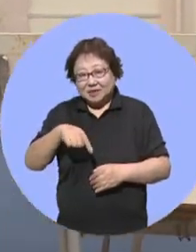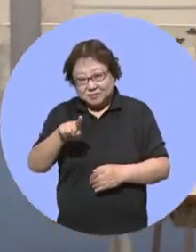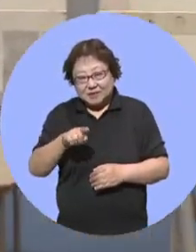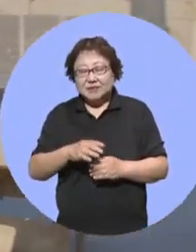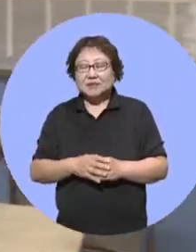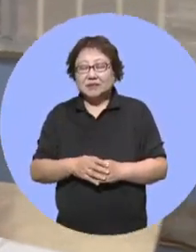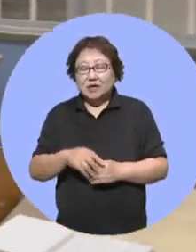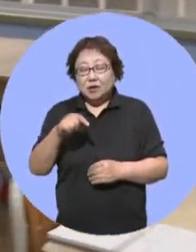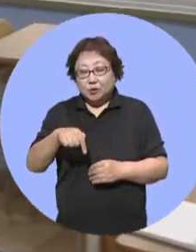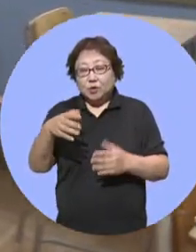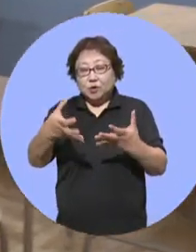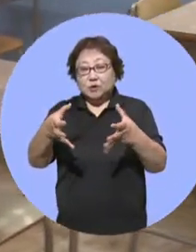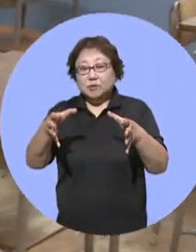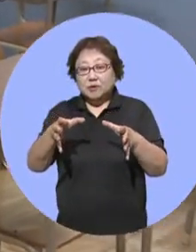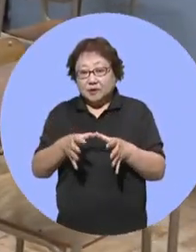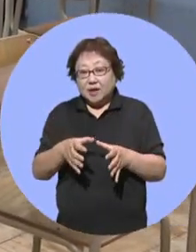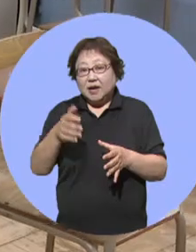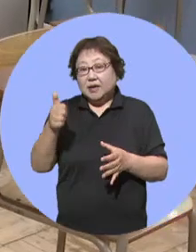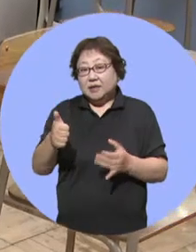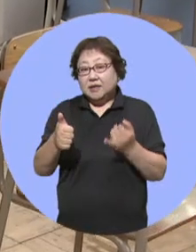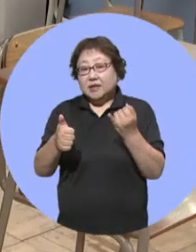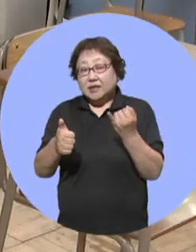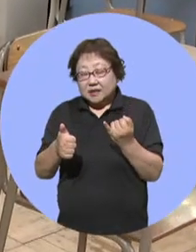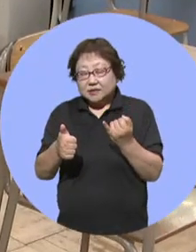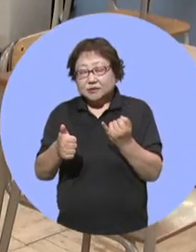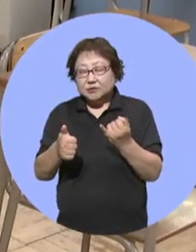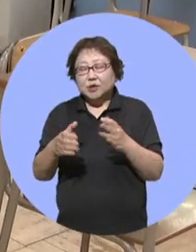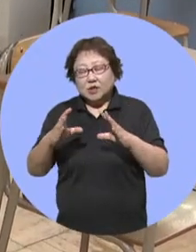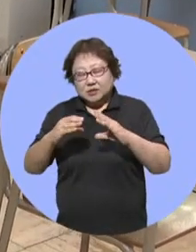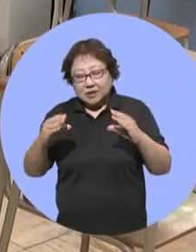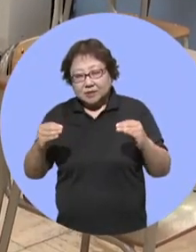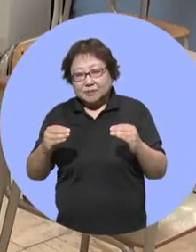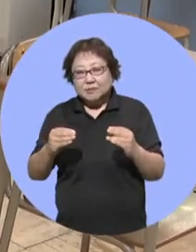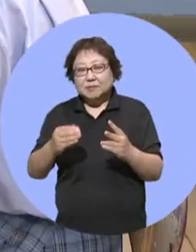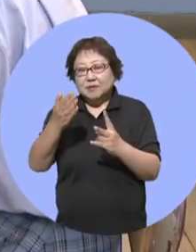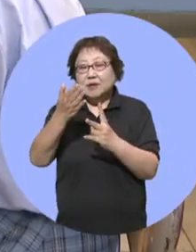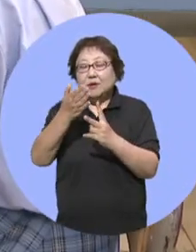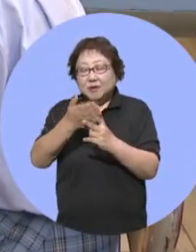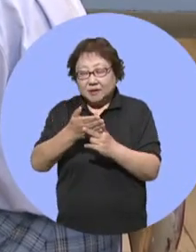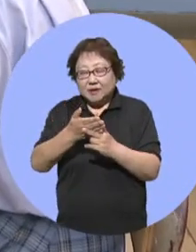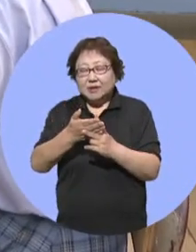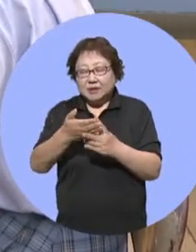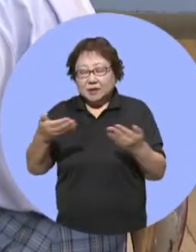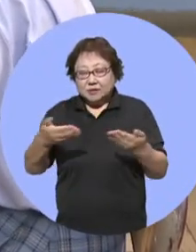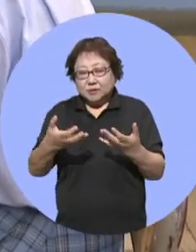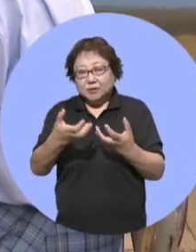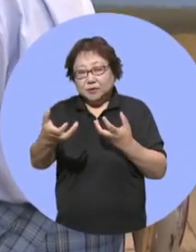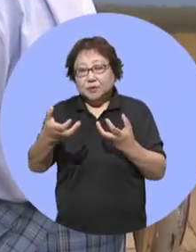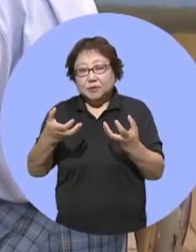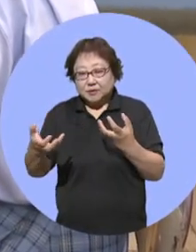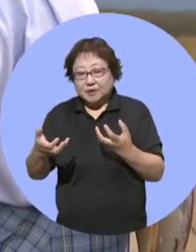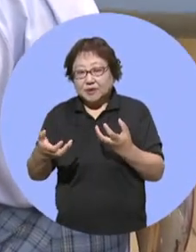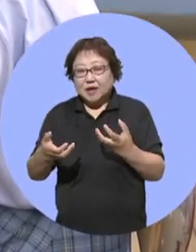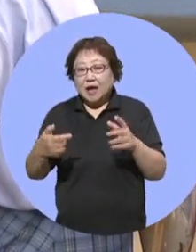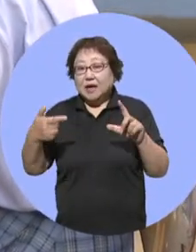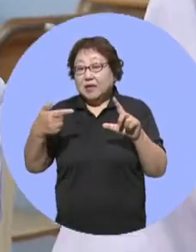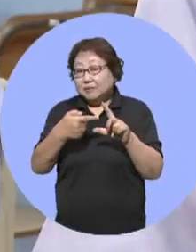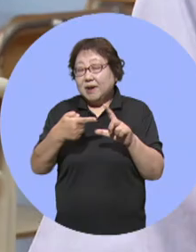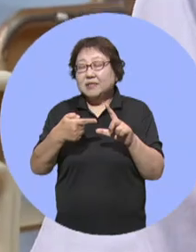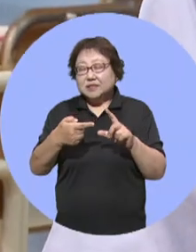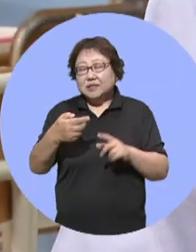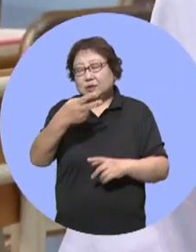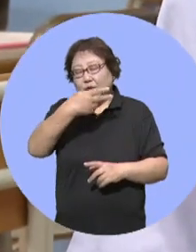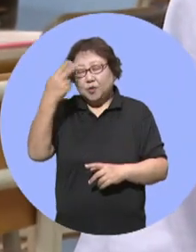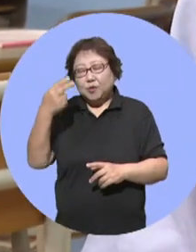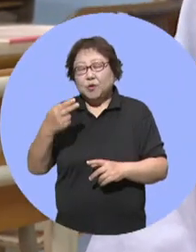こちらのグループでは、性別役割分業というテーマ課題を立て、今市高校の大岡校長先生へのイン